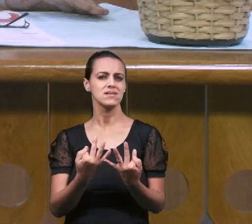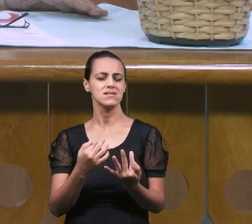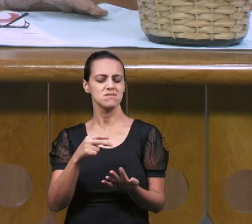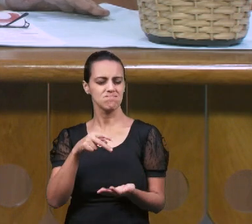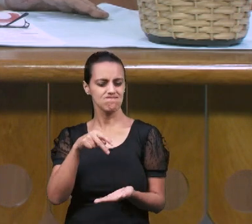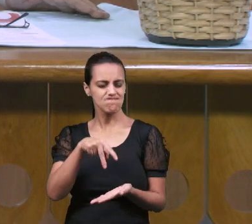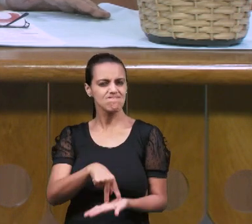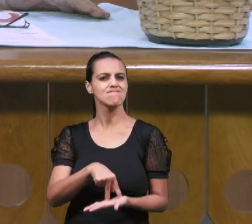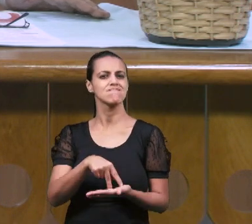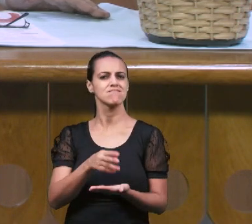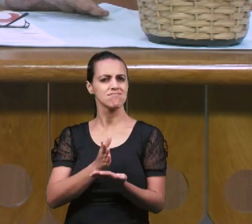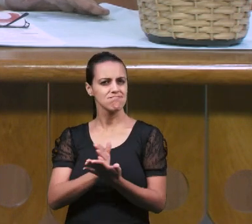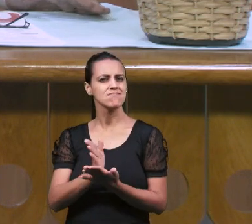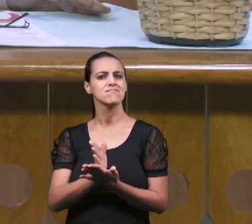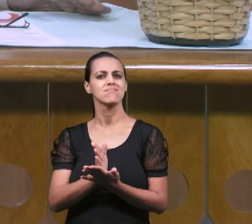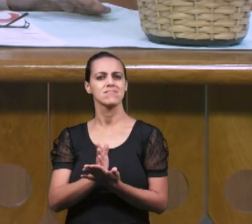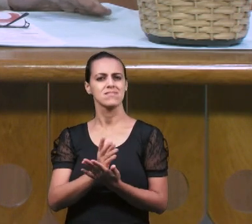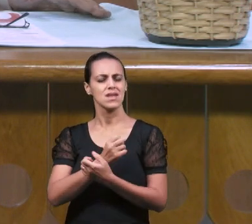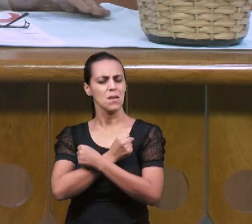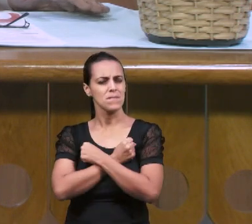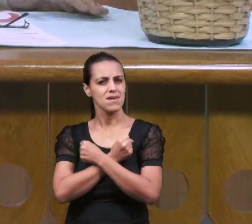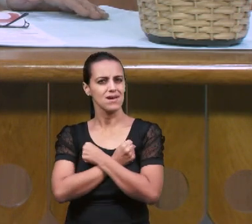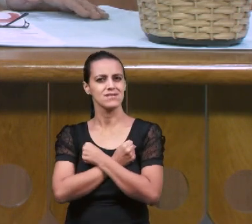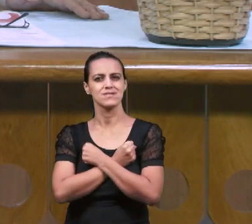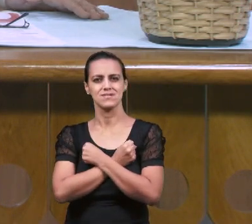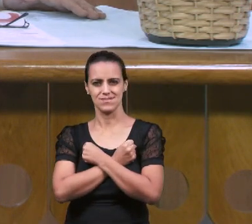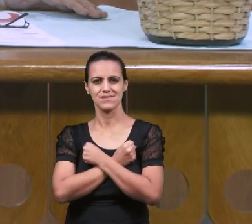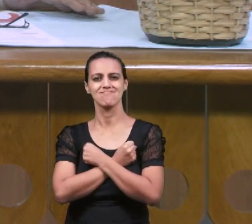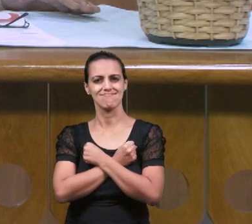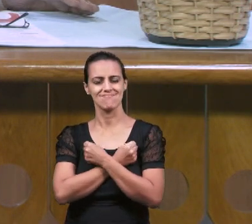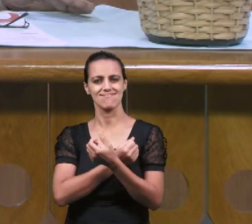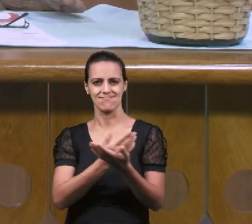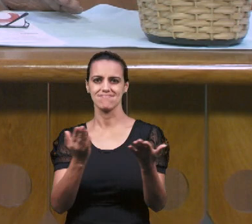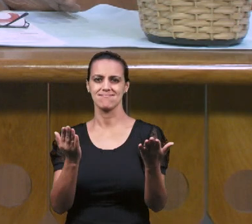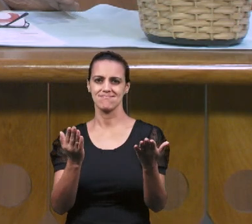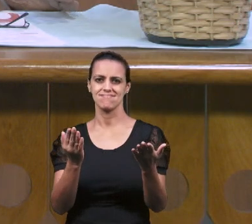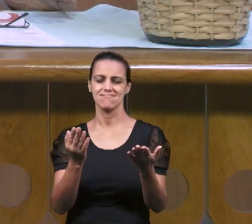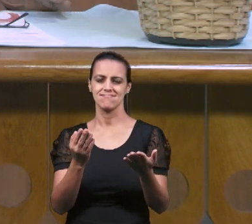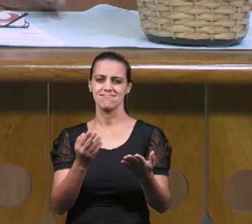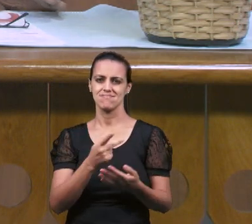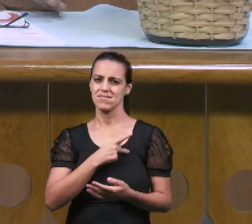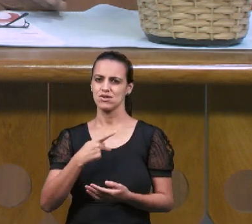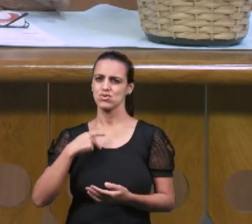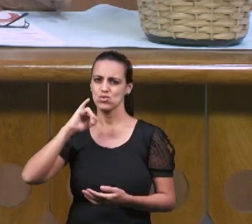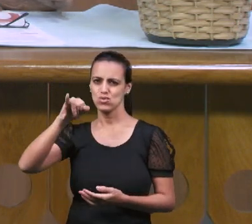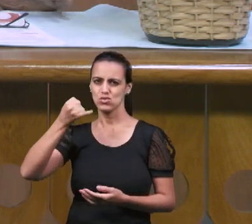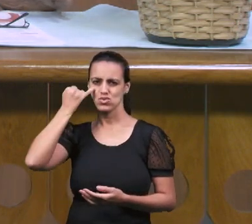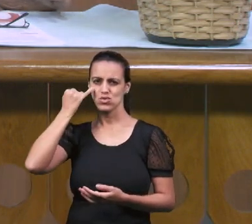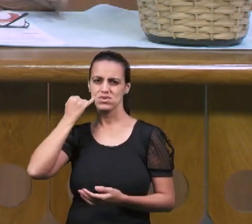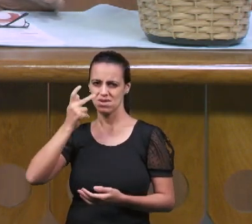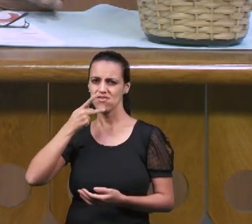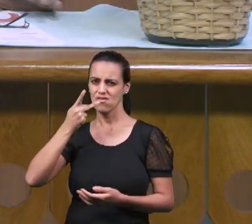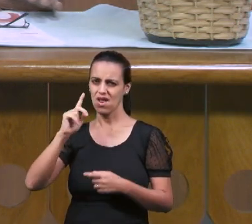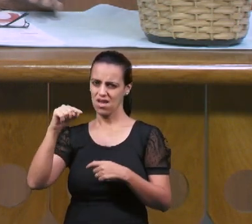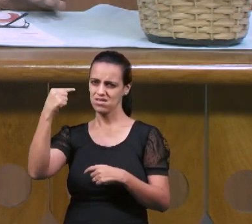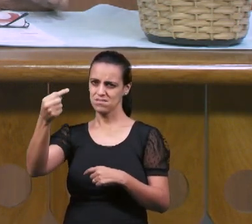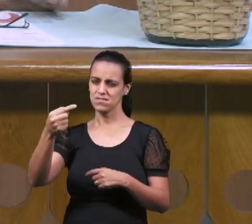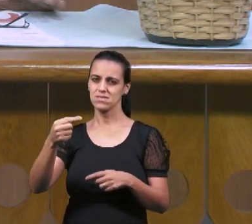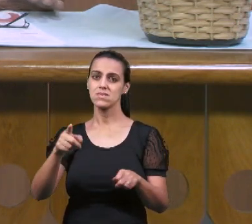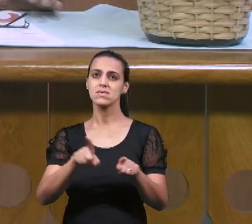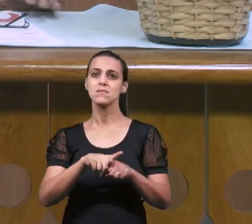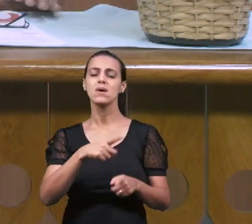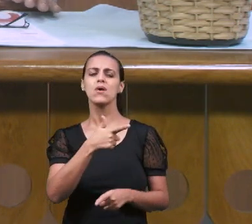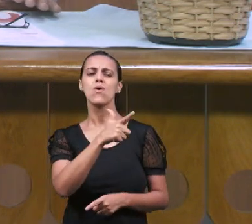pasteurs. Nos salutations, le pasteur Josias va citer ici par rapport à sa famille, l'autre pasteur aussi,